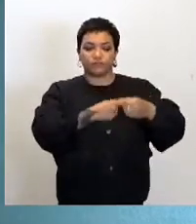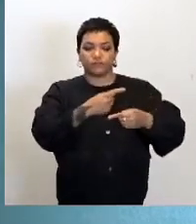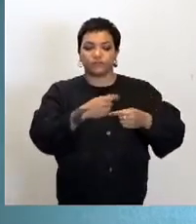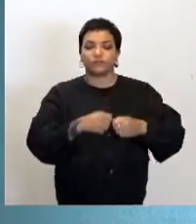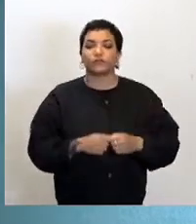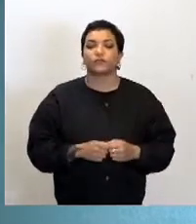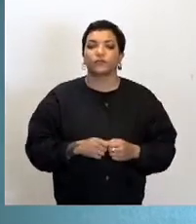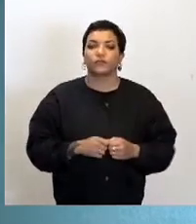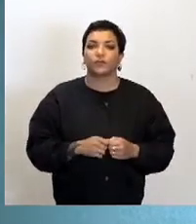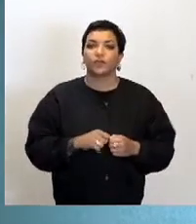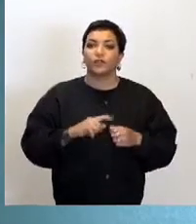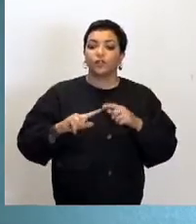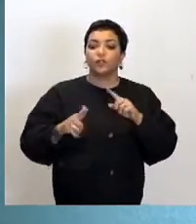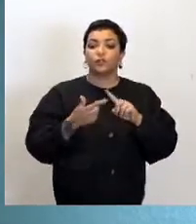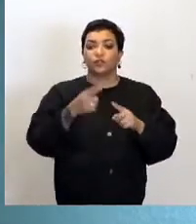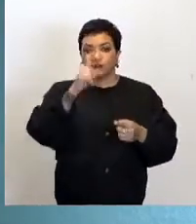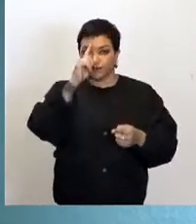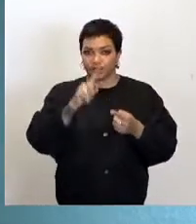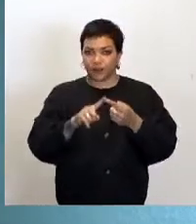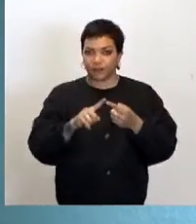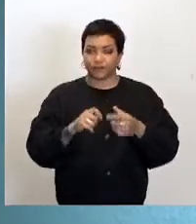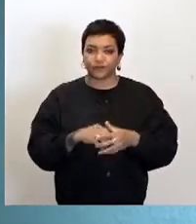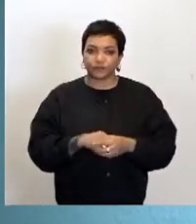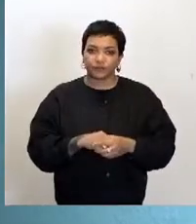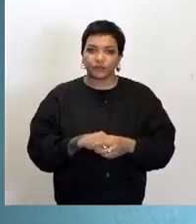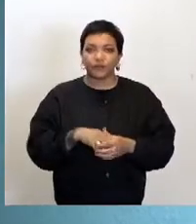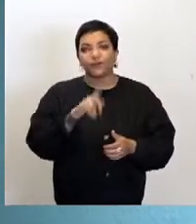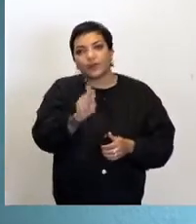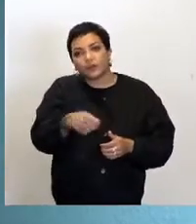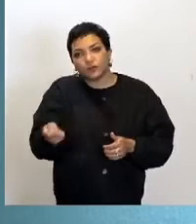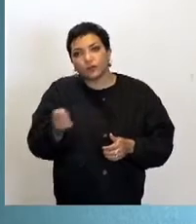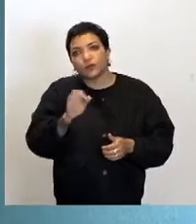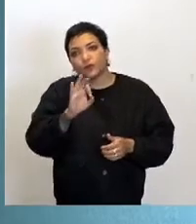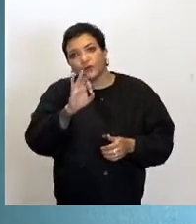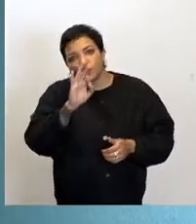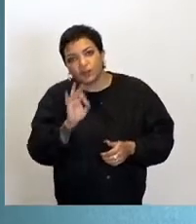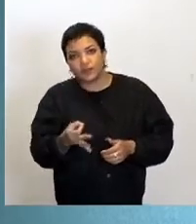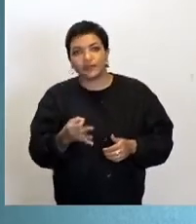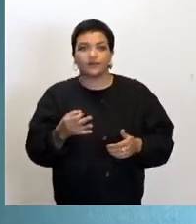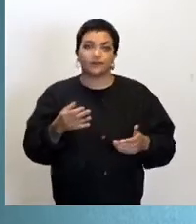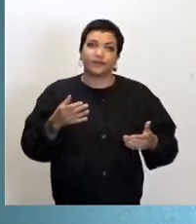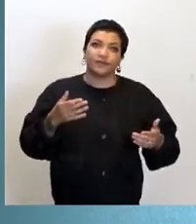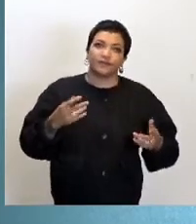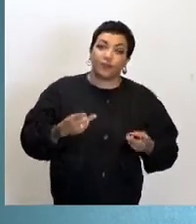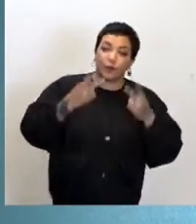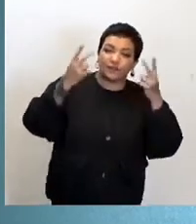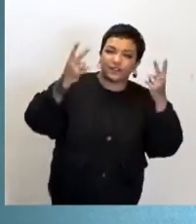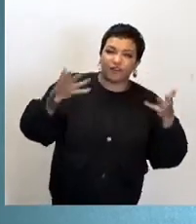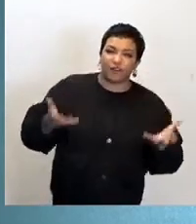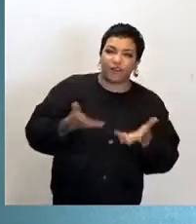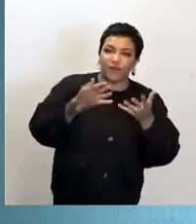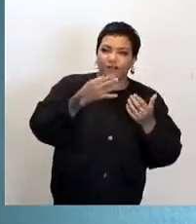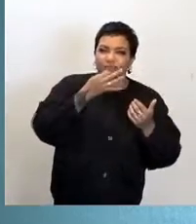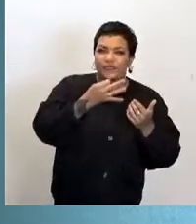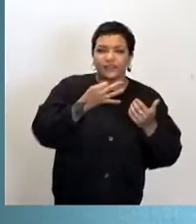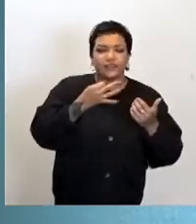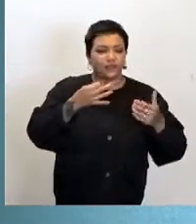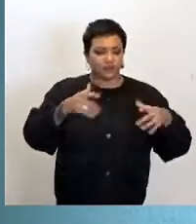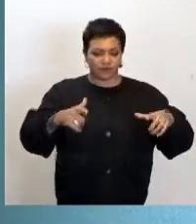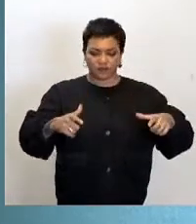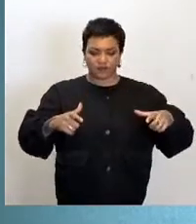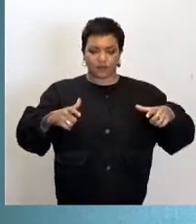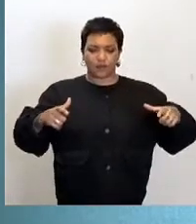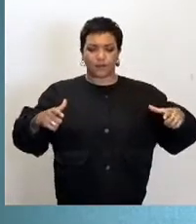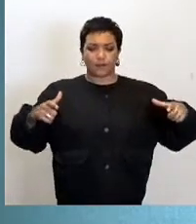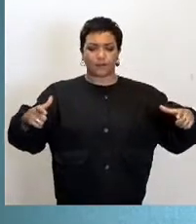que c'est plutôt, valorisant que de se dire qu'on va multiplier par X les territoires